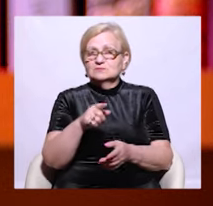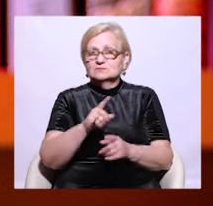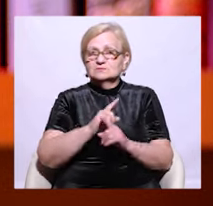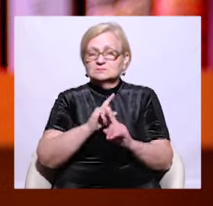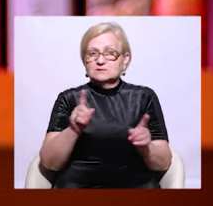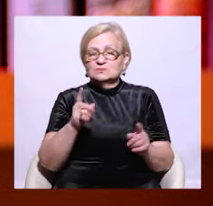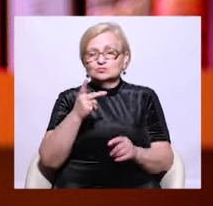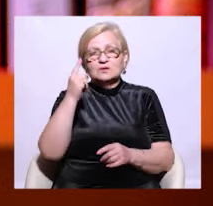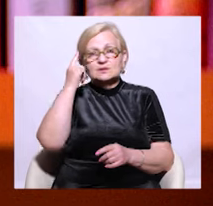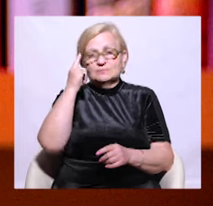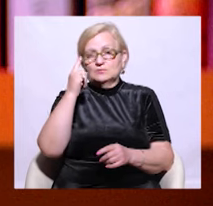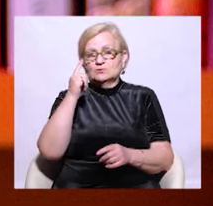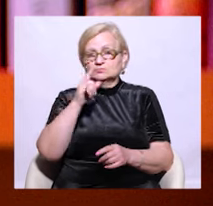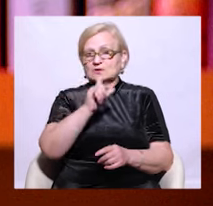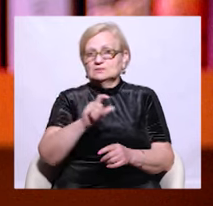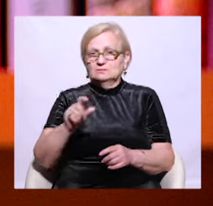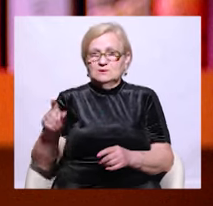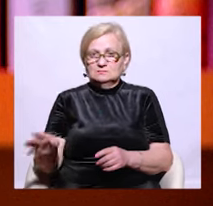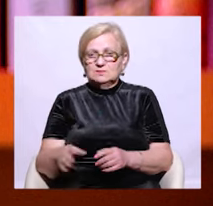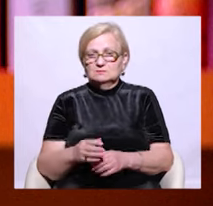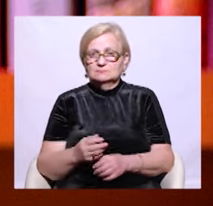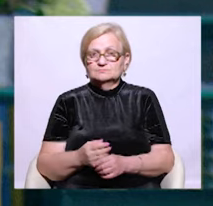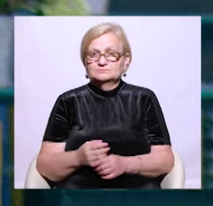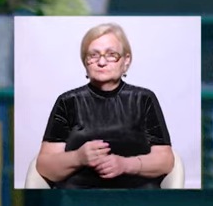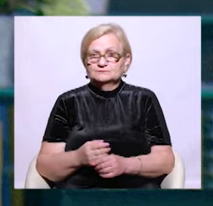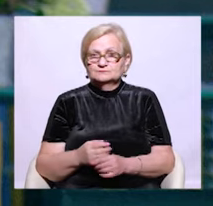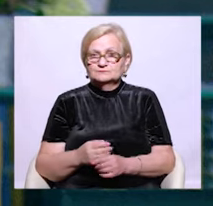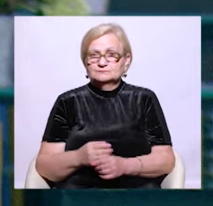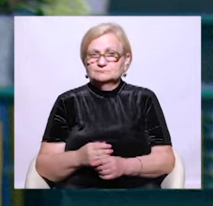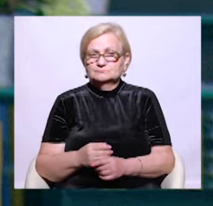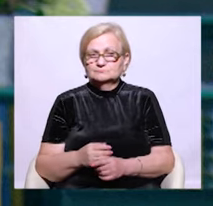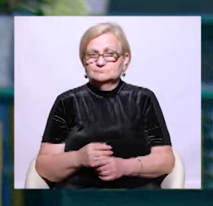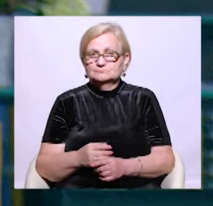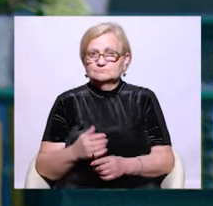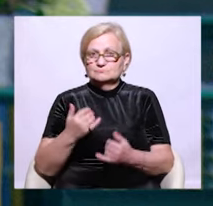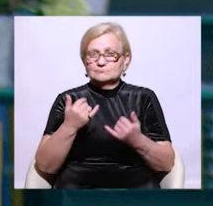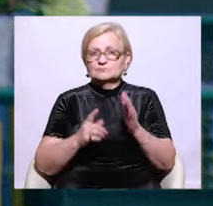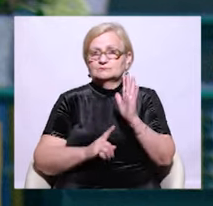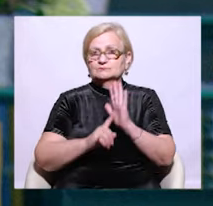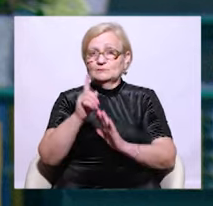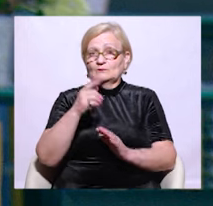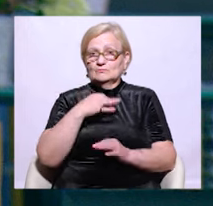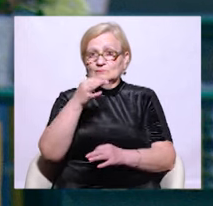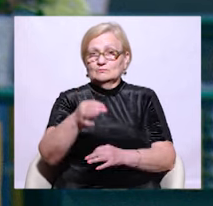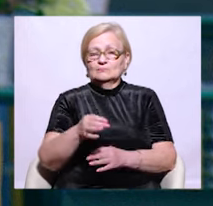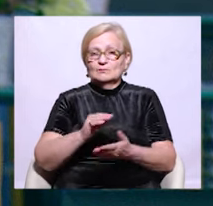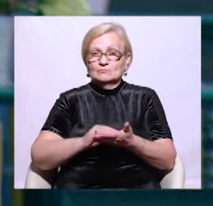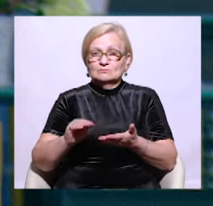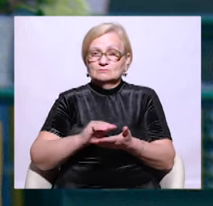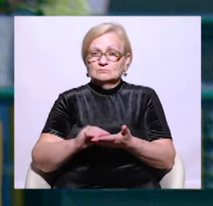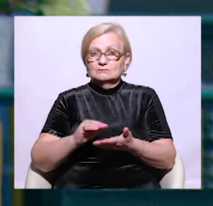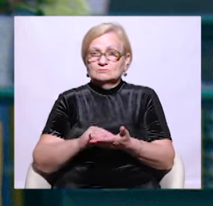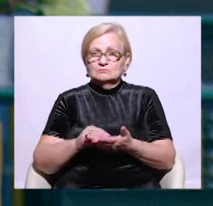საგანგებო დაფიქრება გმართებს ჩვენ, რა თქმა უნდა. მოდი ვთქვათ დასაწყისშივე, რომ